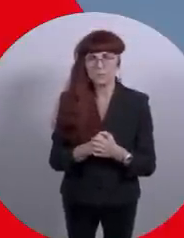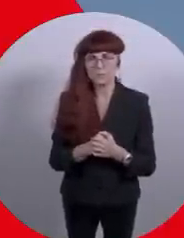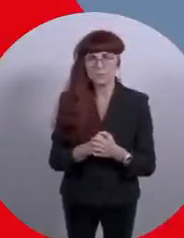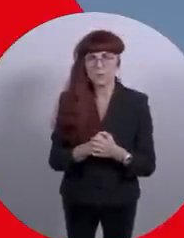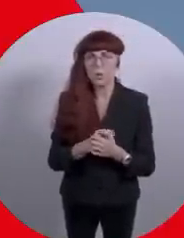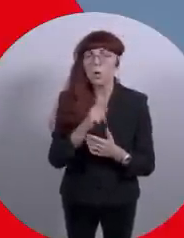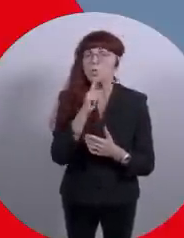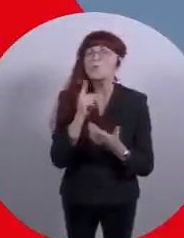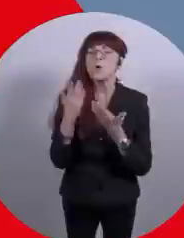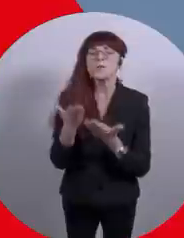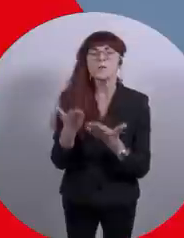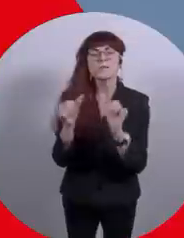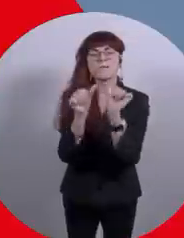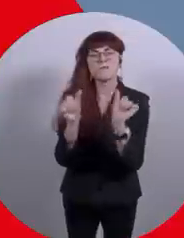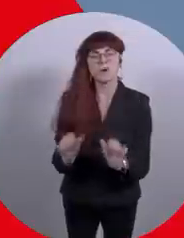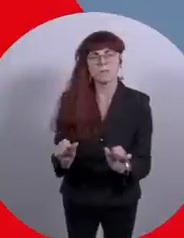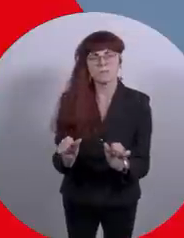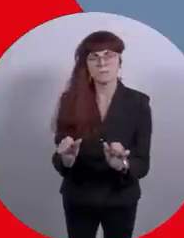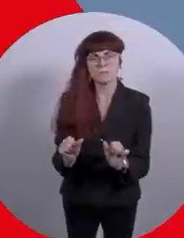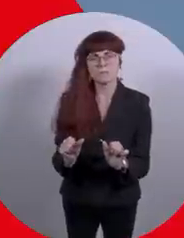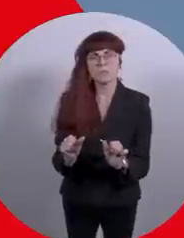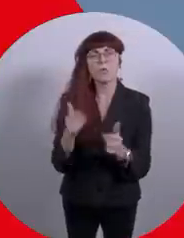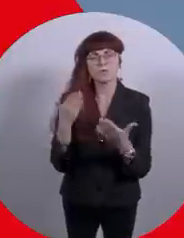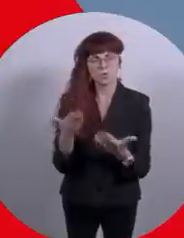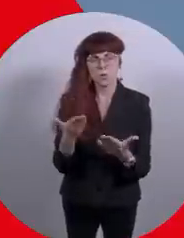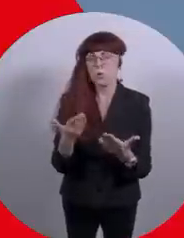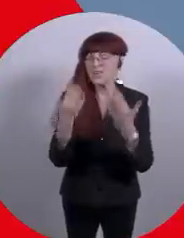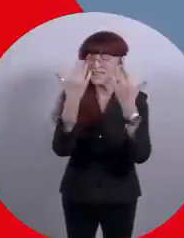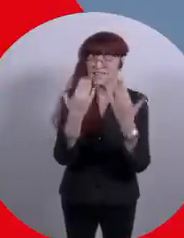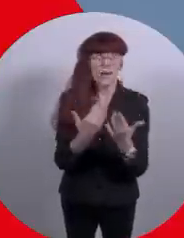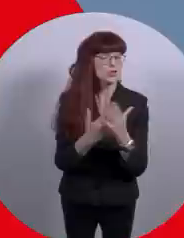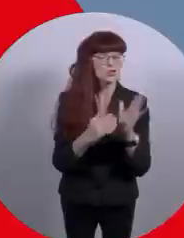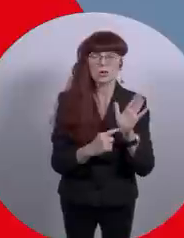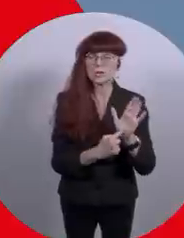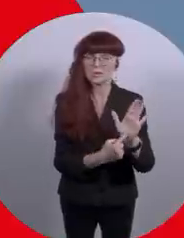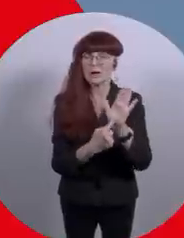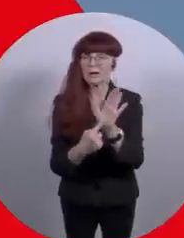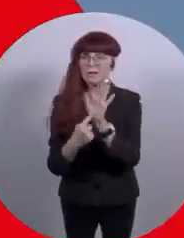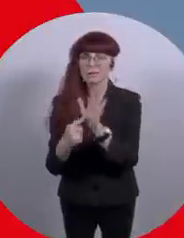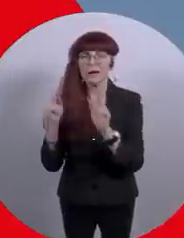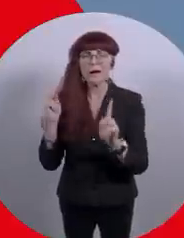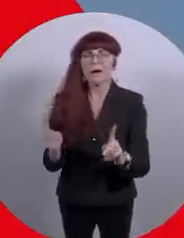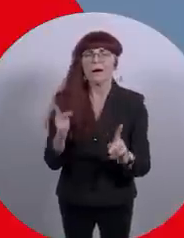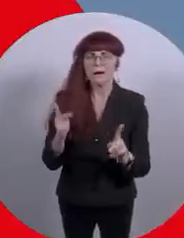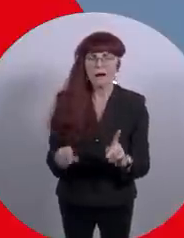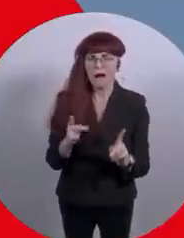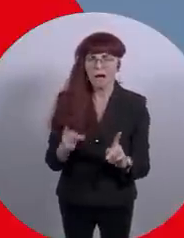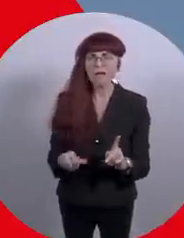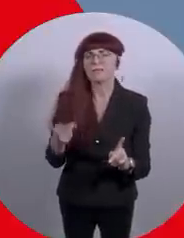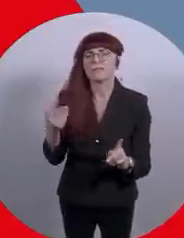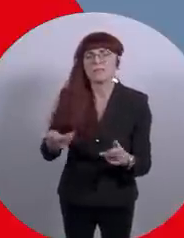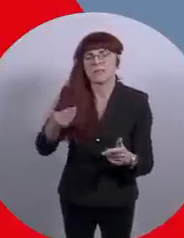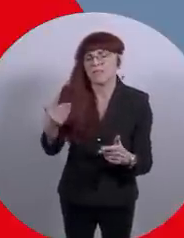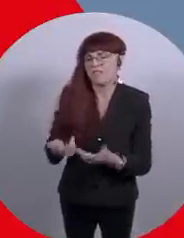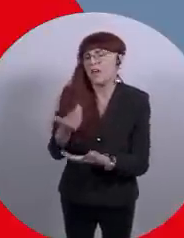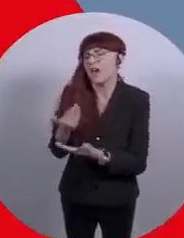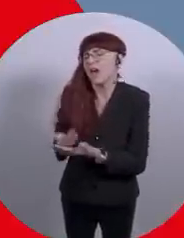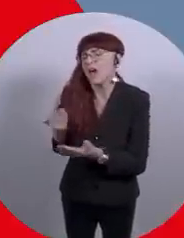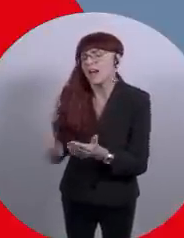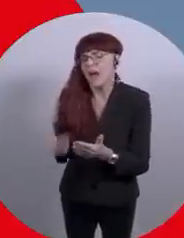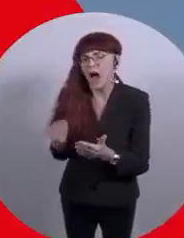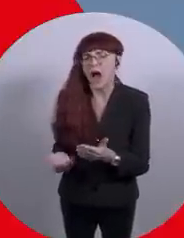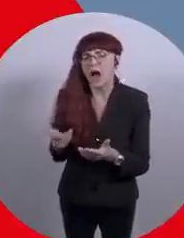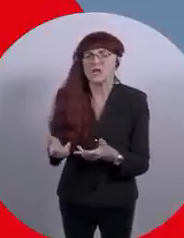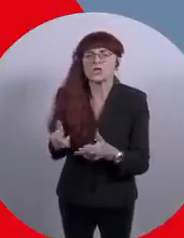und nur so und die Zahlen wurden bereits genannt können wir die elendige gehaltsschärfe von 20 Prozent und die noch